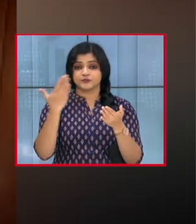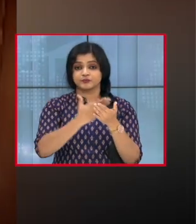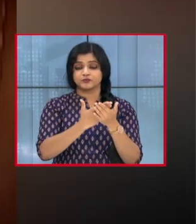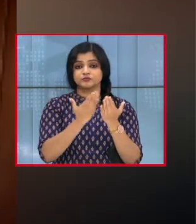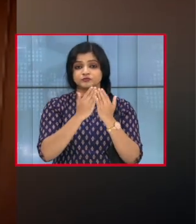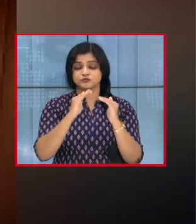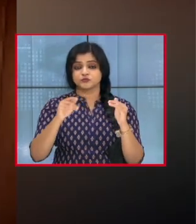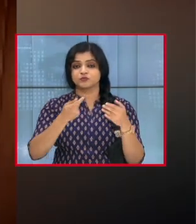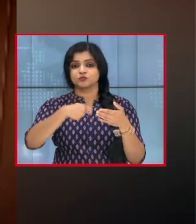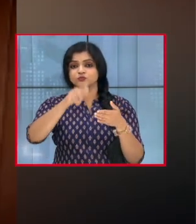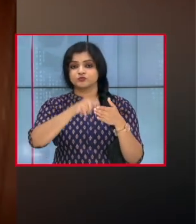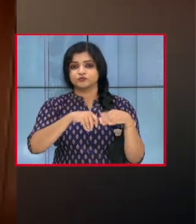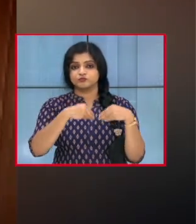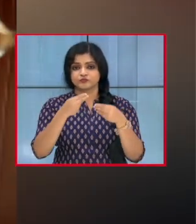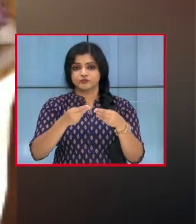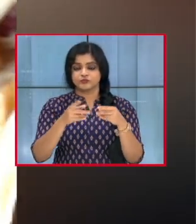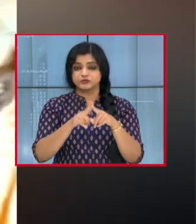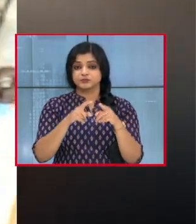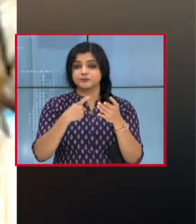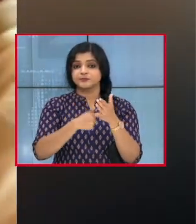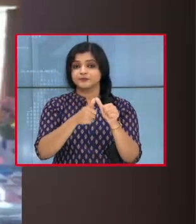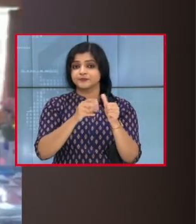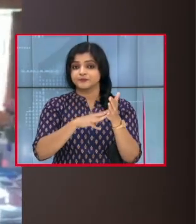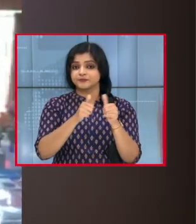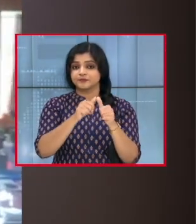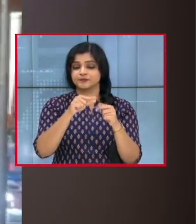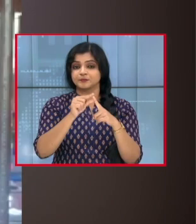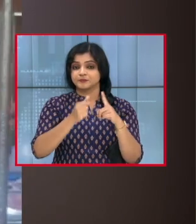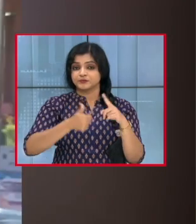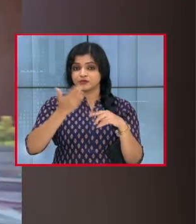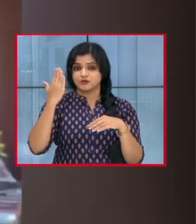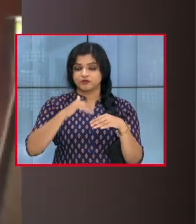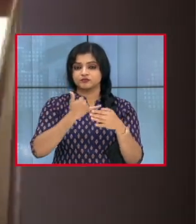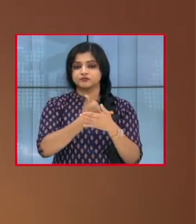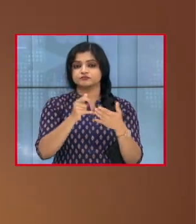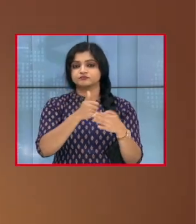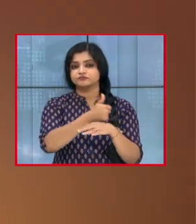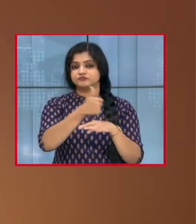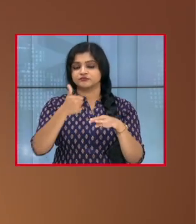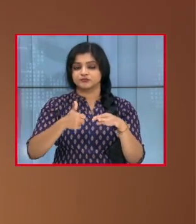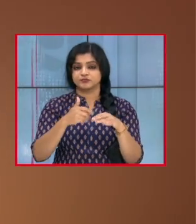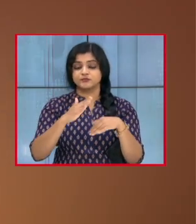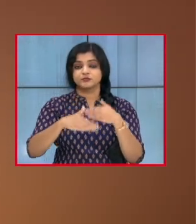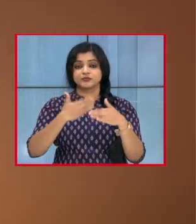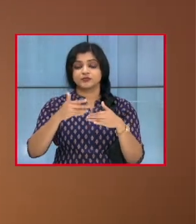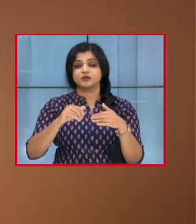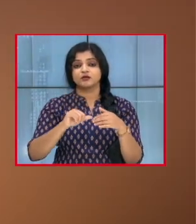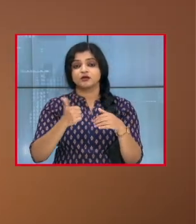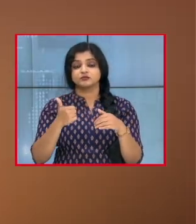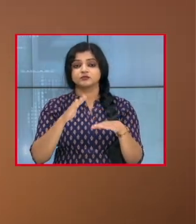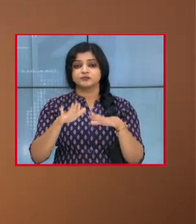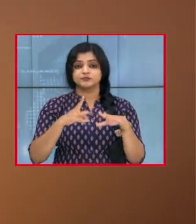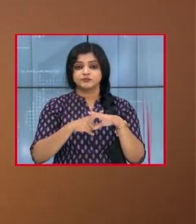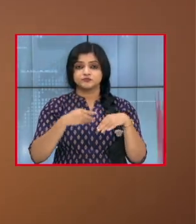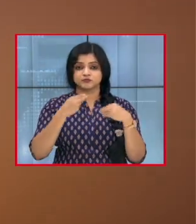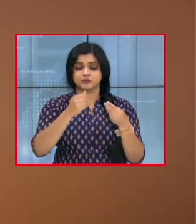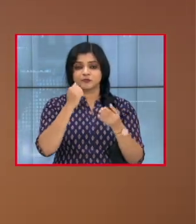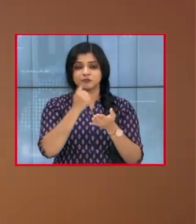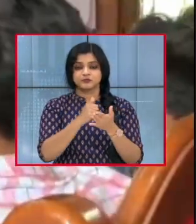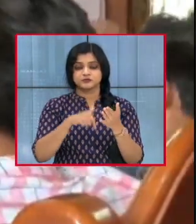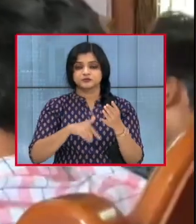വിദ്യാർത്ഥികളെ പൂട്ടിയിട്ടതിനെ തുടർന്നാണ് എം രമയെ പ്രിൻസിപ്പൽ സ്ഥാനത്ത് നിന്ന് നീക്കിയത്. അതിനു പിന്നാലെ മറ്റൊരു നടപടിക്ക് കൂടിയാണ്